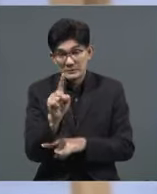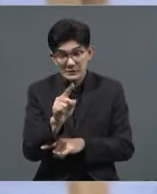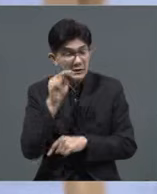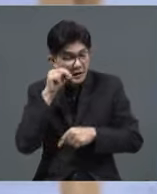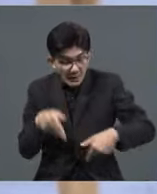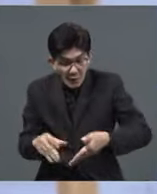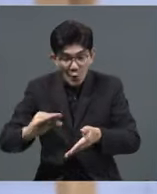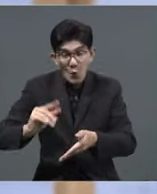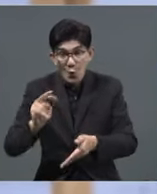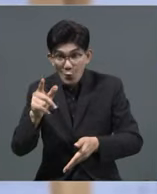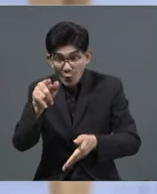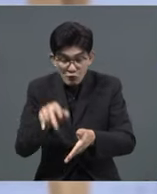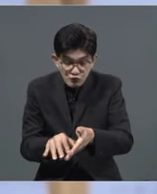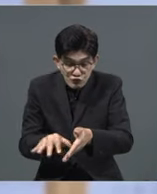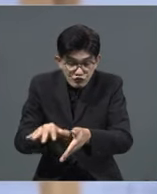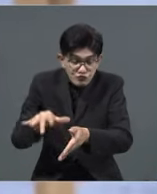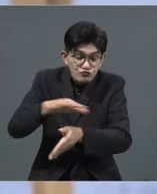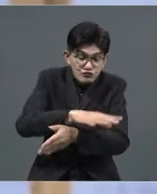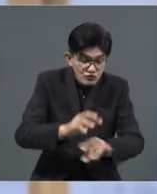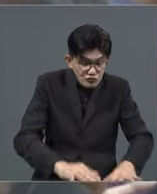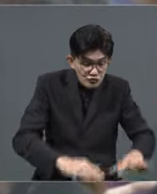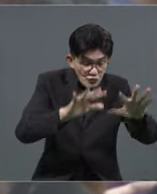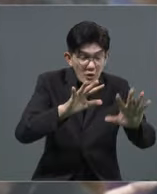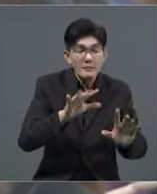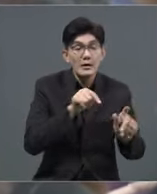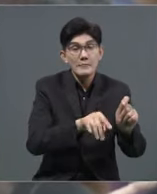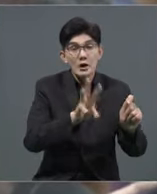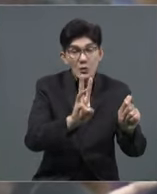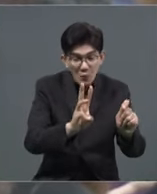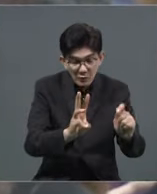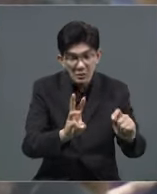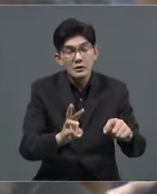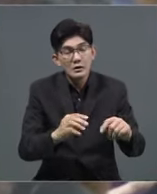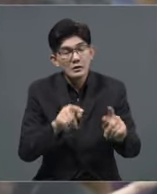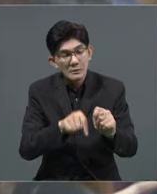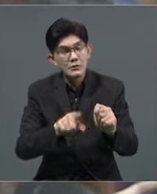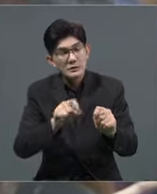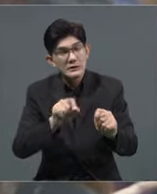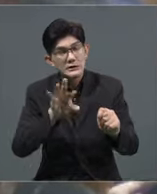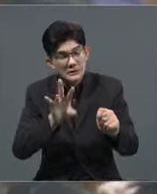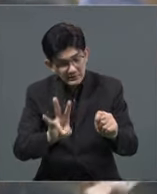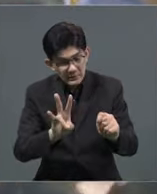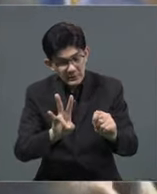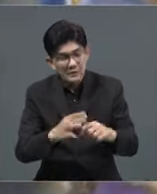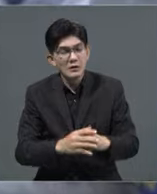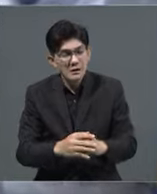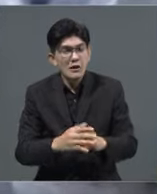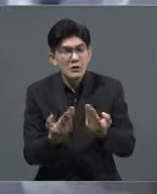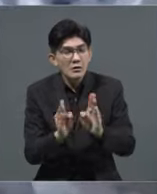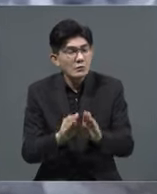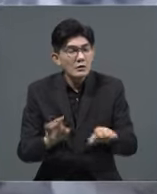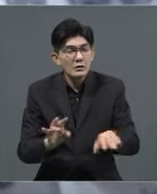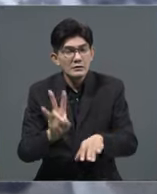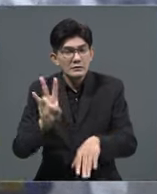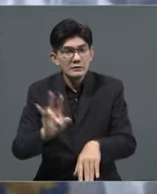งเนี่ยล้นตลิ่งเข้าท่วมพื้นที่6อำเภอด้วยกันนะฮะเสียหาย27ตำบล151หมู่บ้าน 7,000 กว่าครัวเรือน